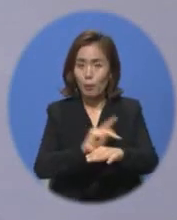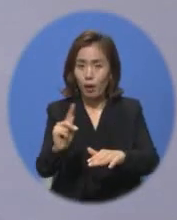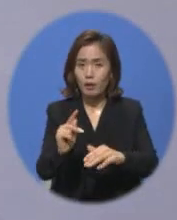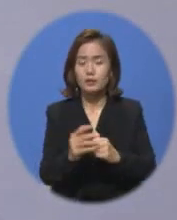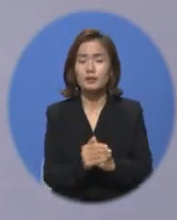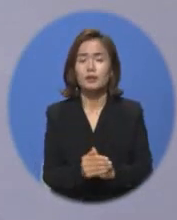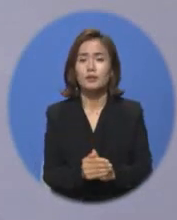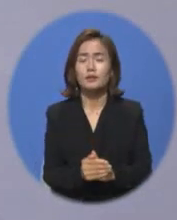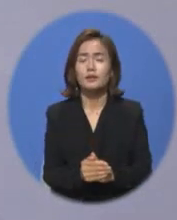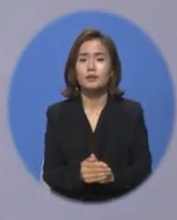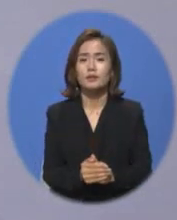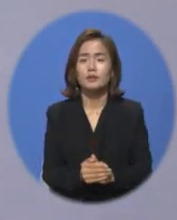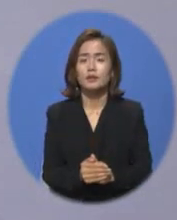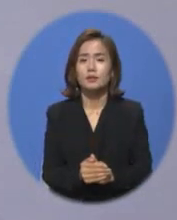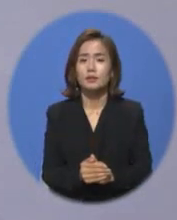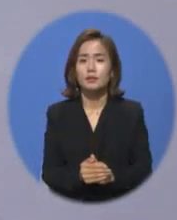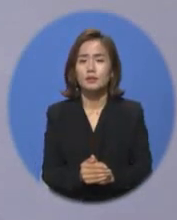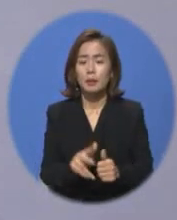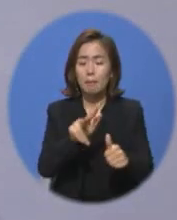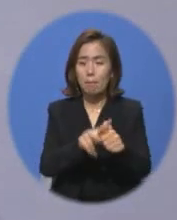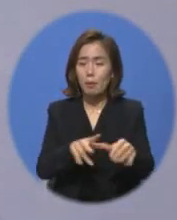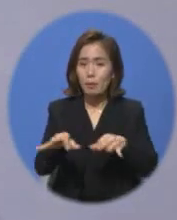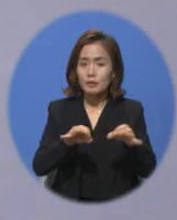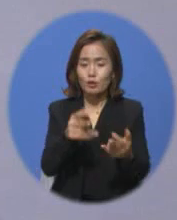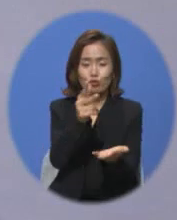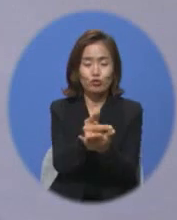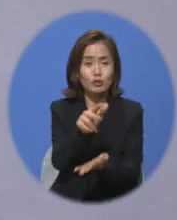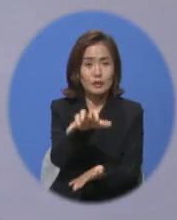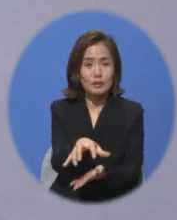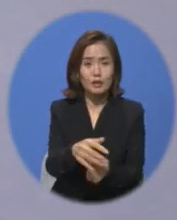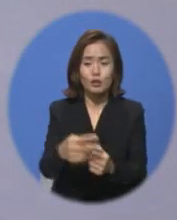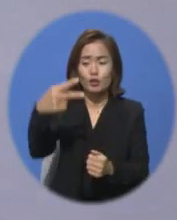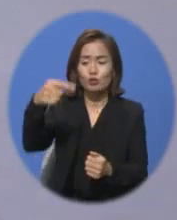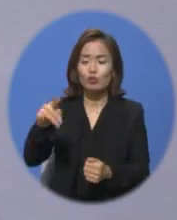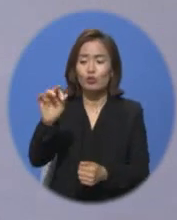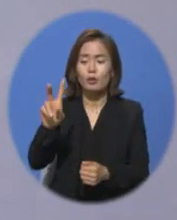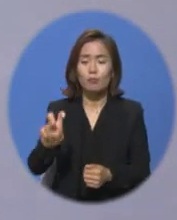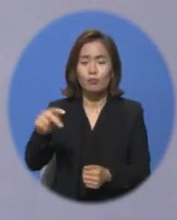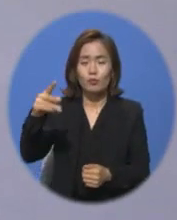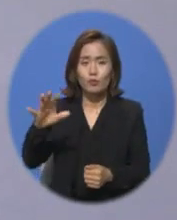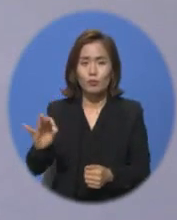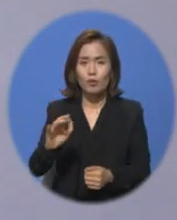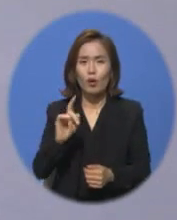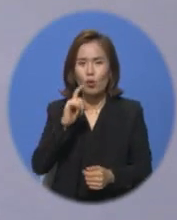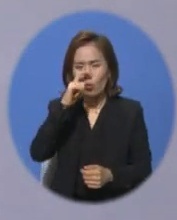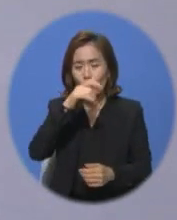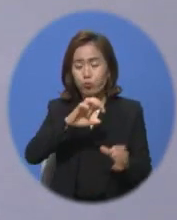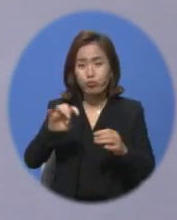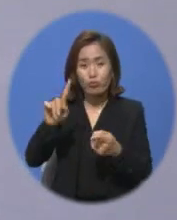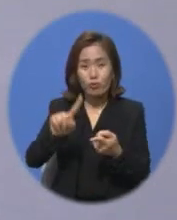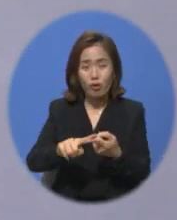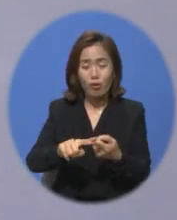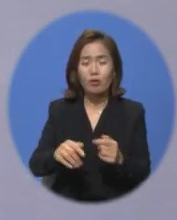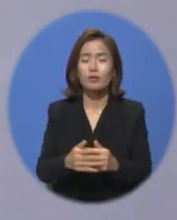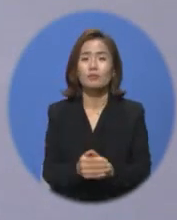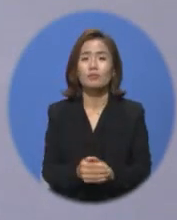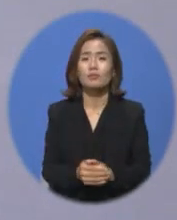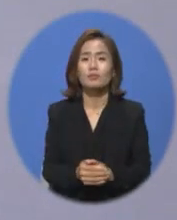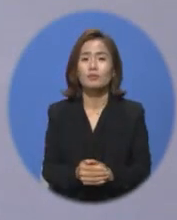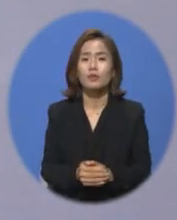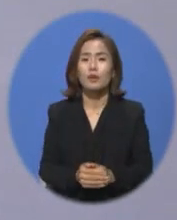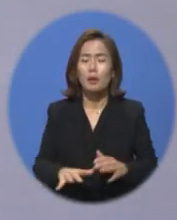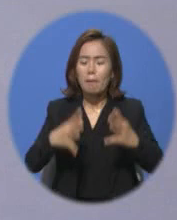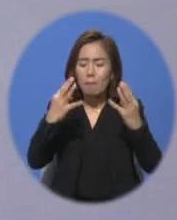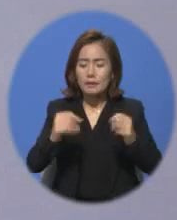고속철도, 말바우시장주차장,그리고 두두동주민들을위한사업등